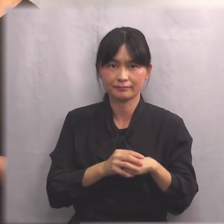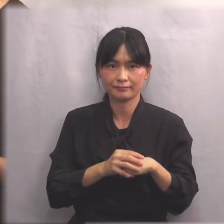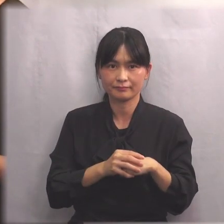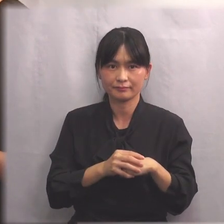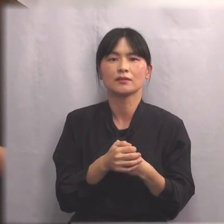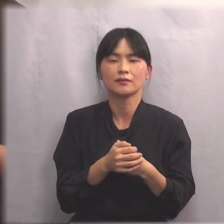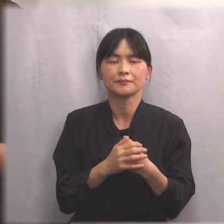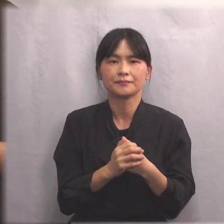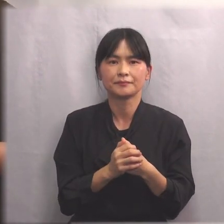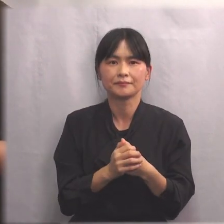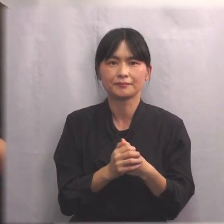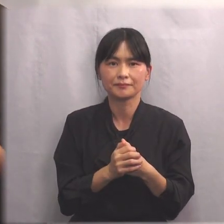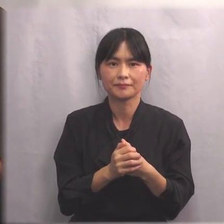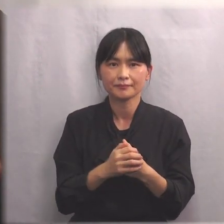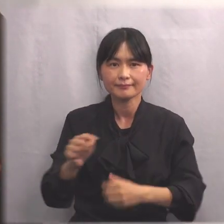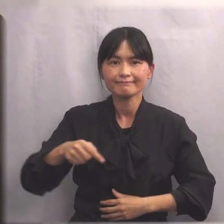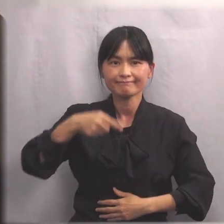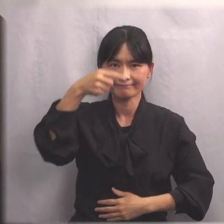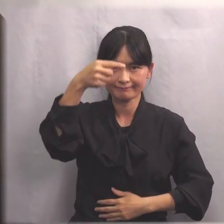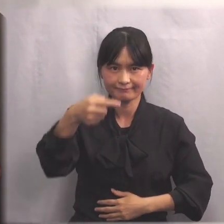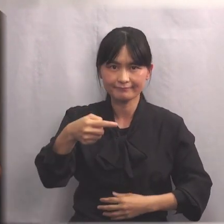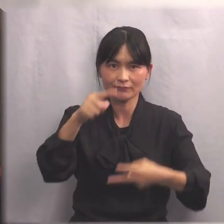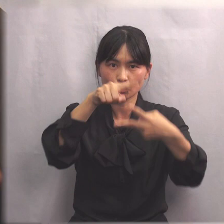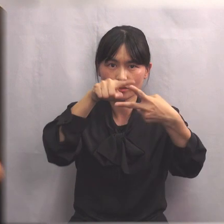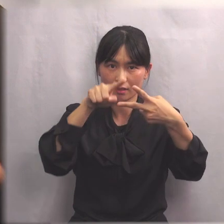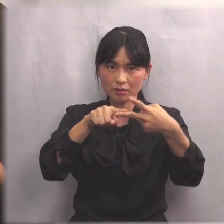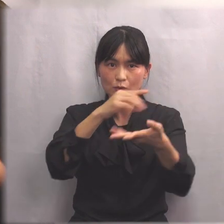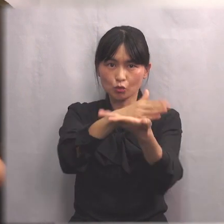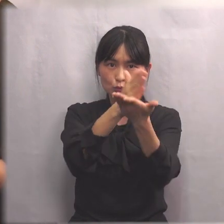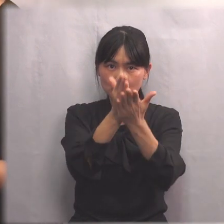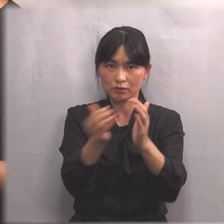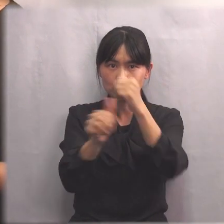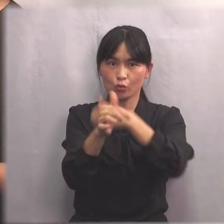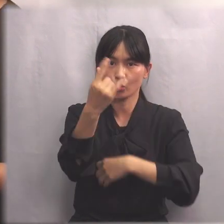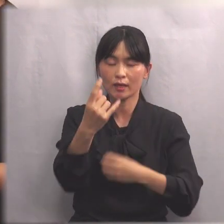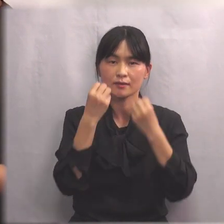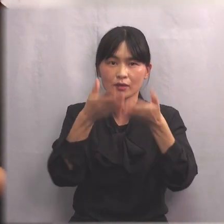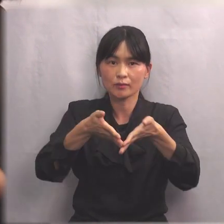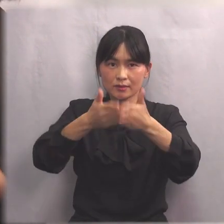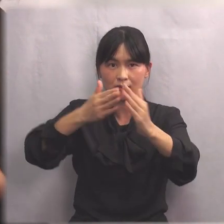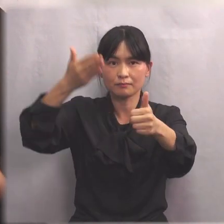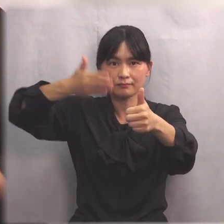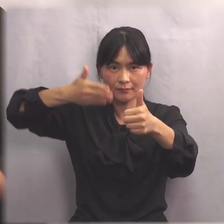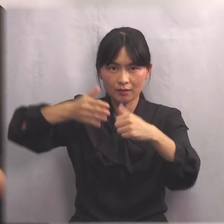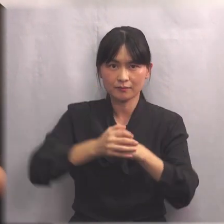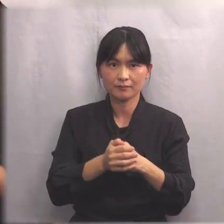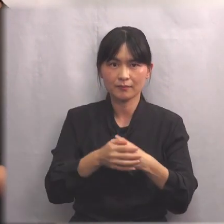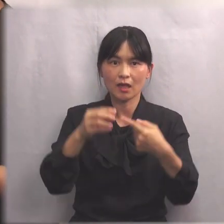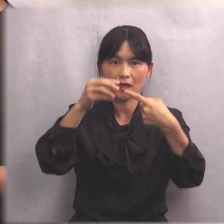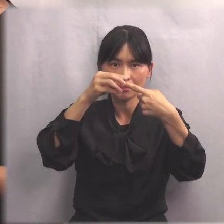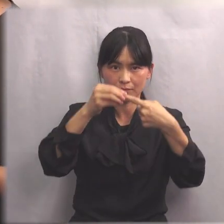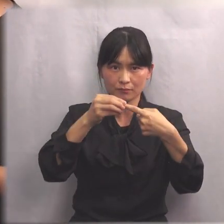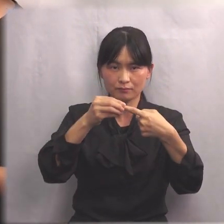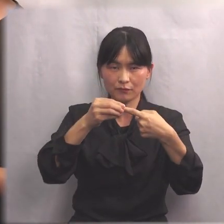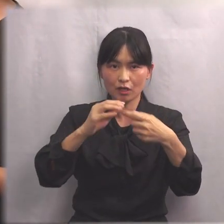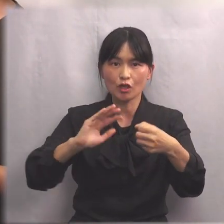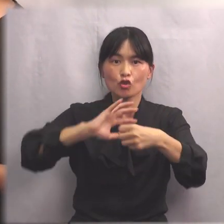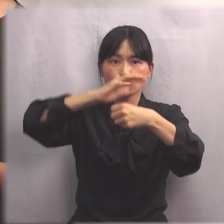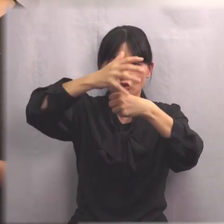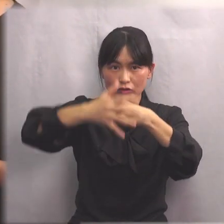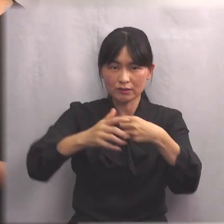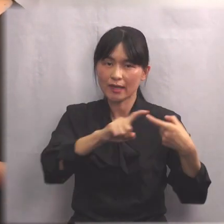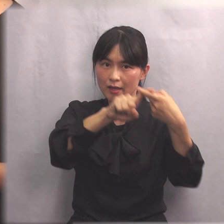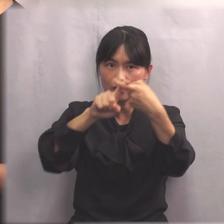싶습니다. 다음으로는 두 가지 부문위원회의 신설을 제안을 드렸습니다. 첫 번째는 바로 국제연대위원회입니다.